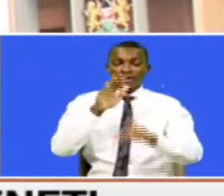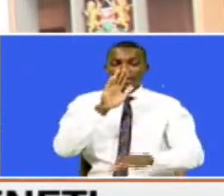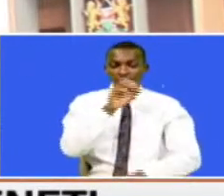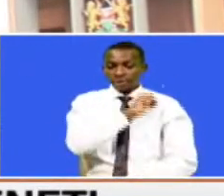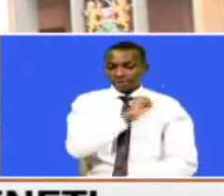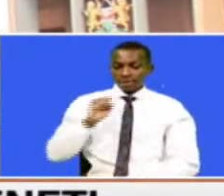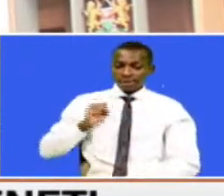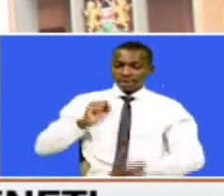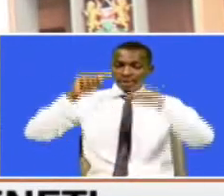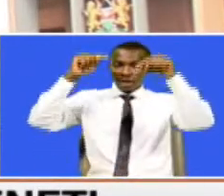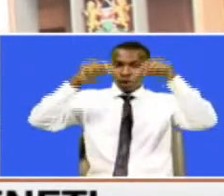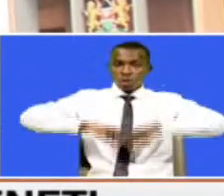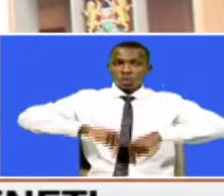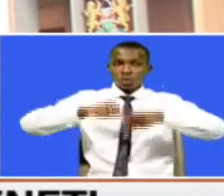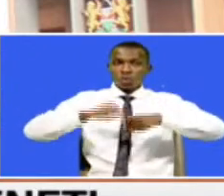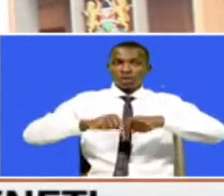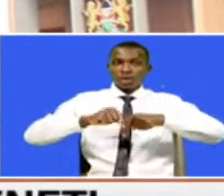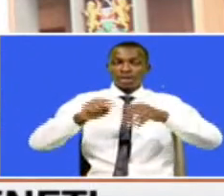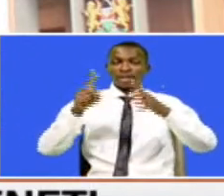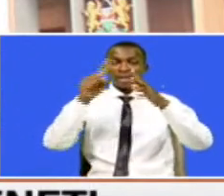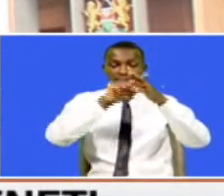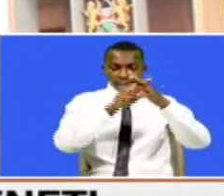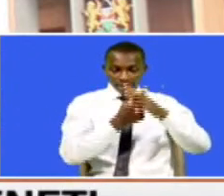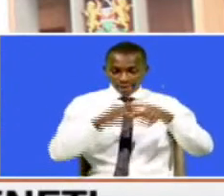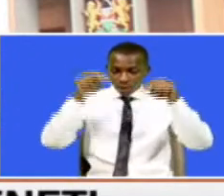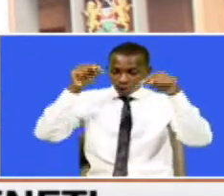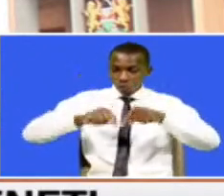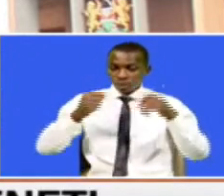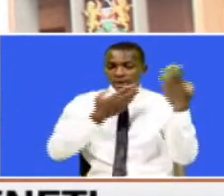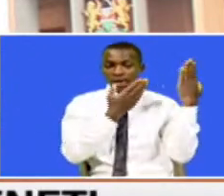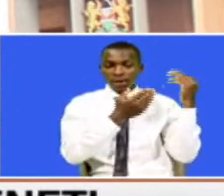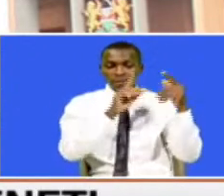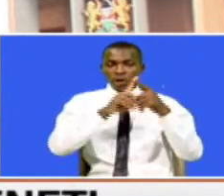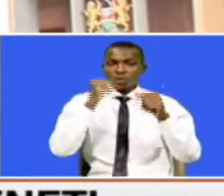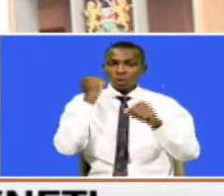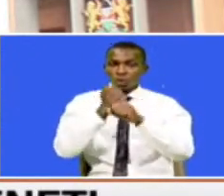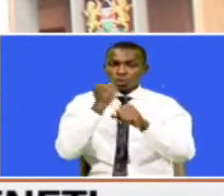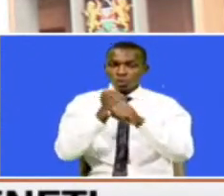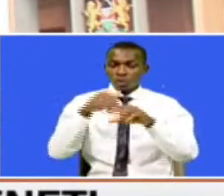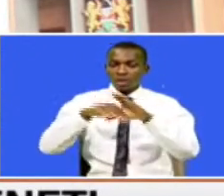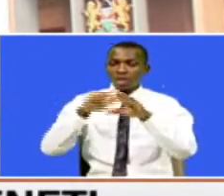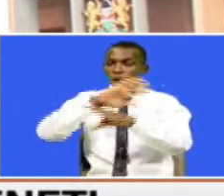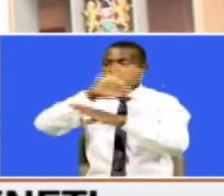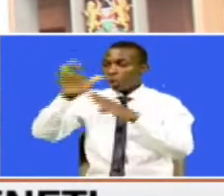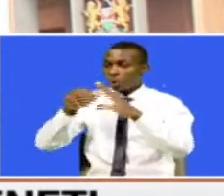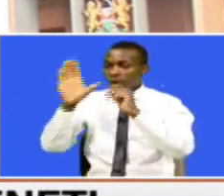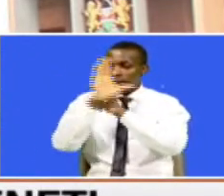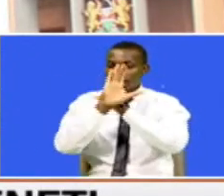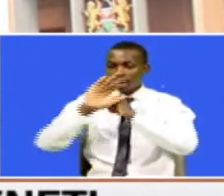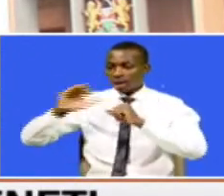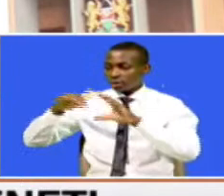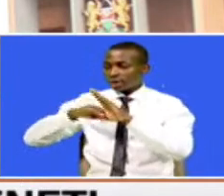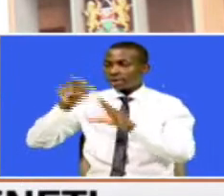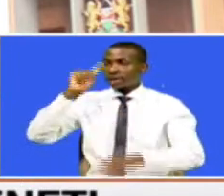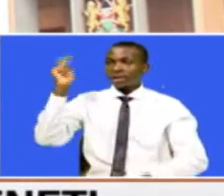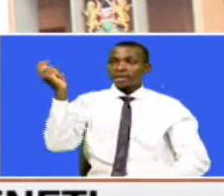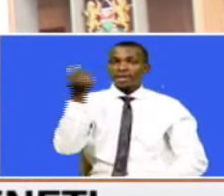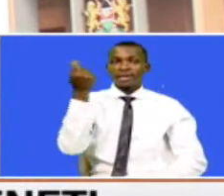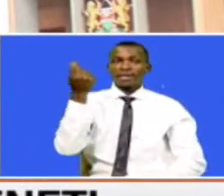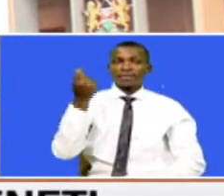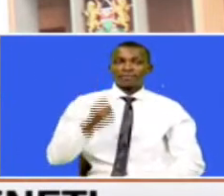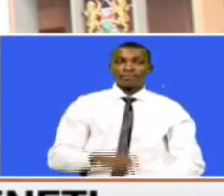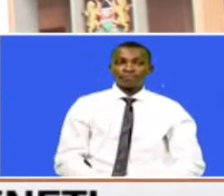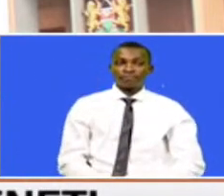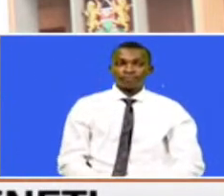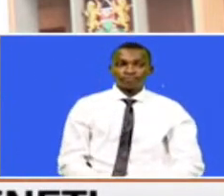leo itakuwa inang'oa nanga rasmi, wakitarajiwa kuangazia utendakazi wa kaunti zote hapa nchini. Emmanuel To, KTN